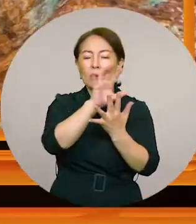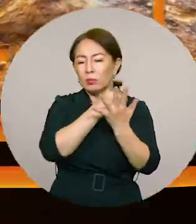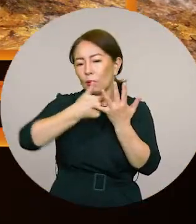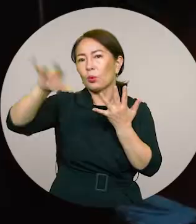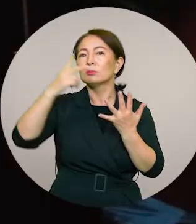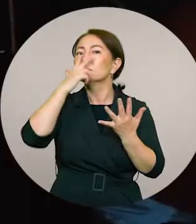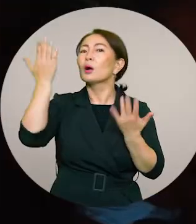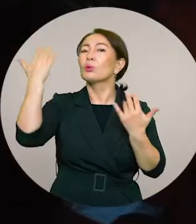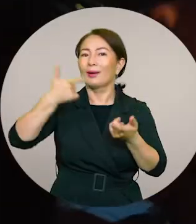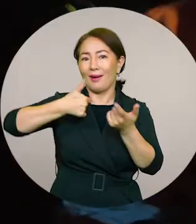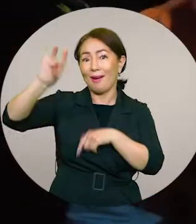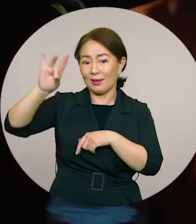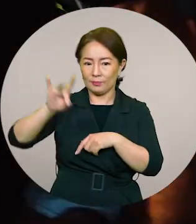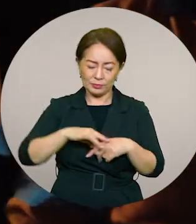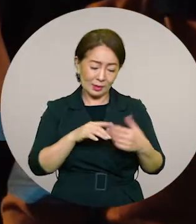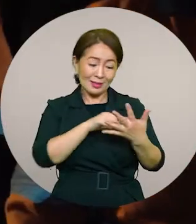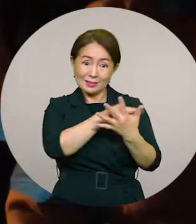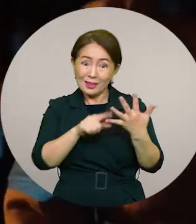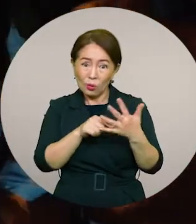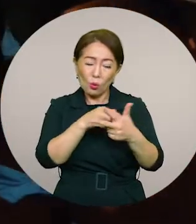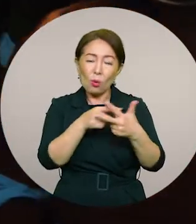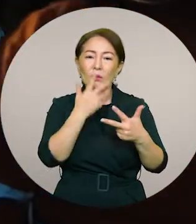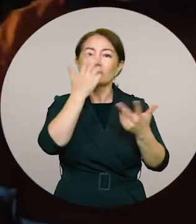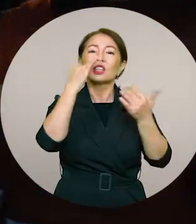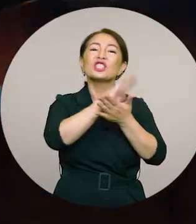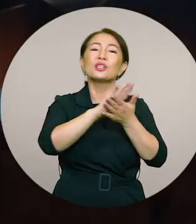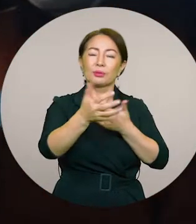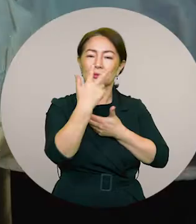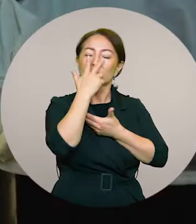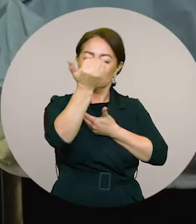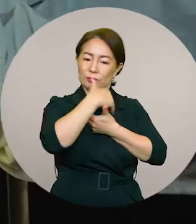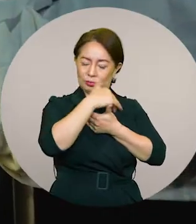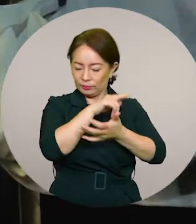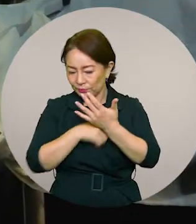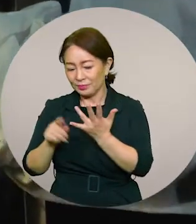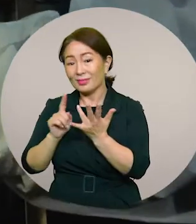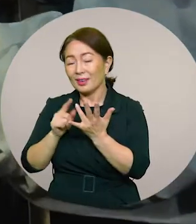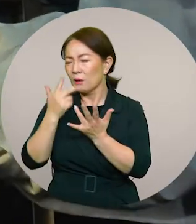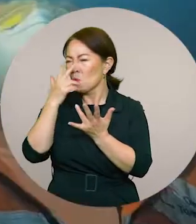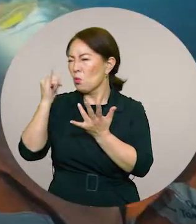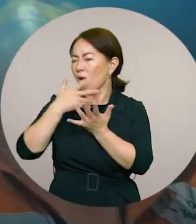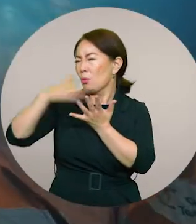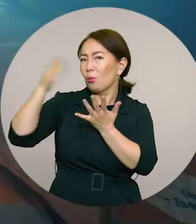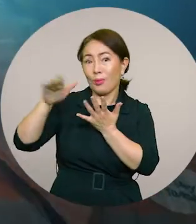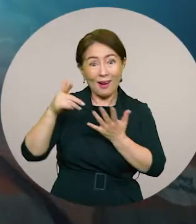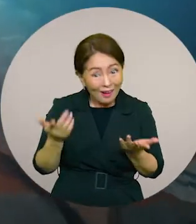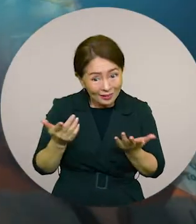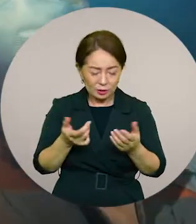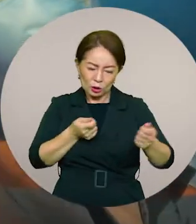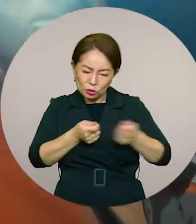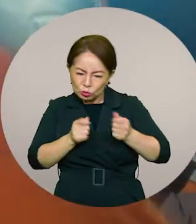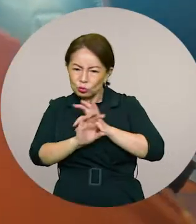5 бусаа амны 3 нь агааржуулалтын хоолон үүрэгтэй. 2 нь цэвэр агаарыг дотогш шахан, 1 нь бохир агаарыг гадагшлуулна. Өөрөөр зохицуулттай